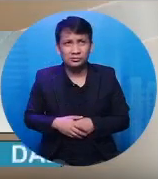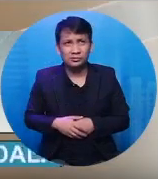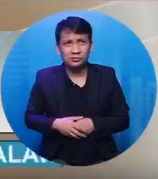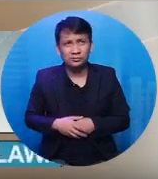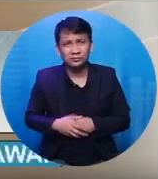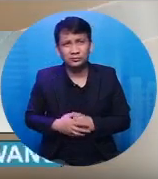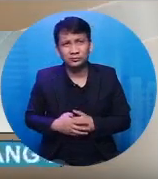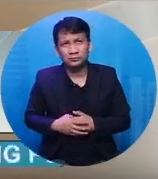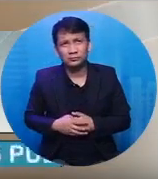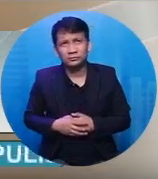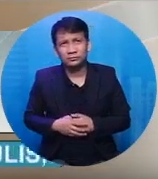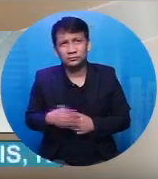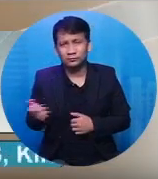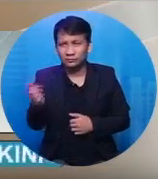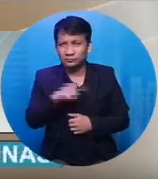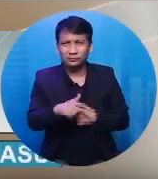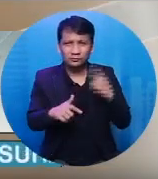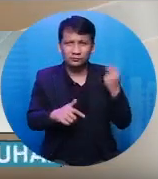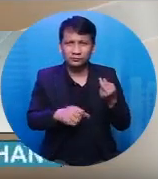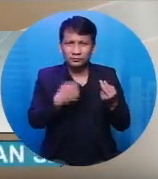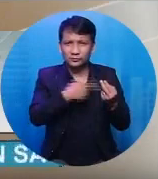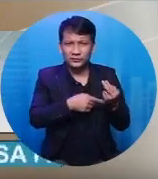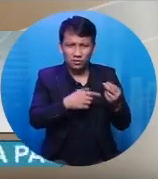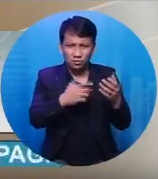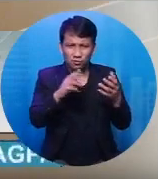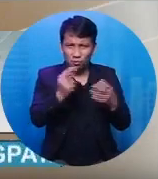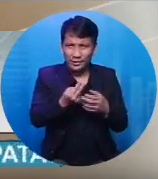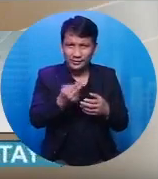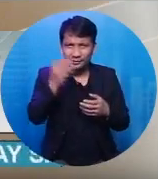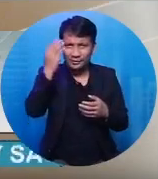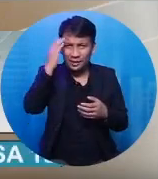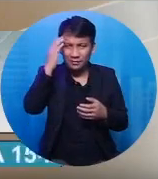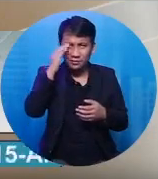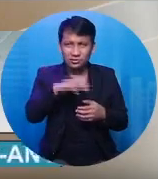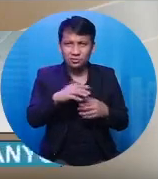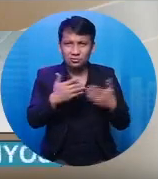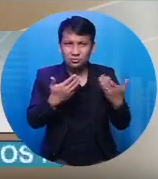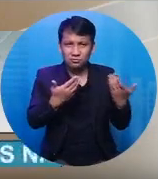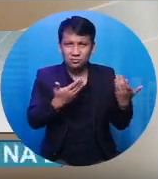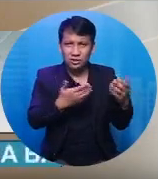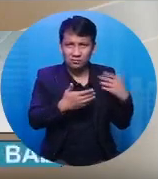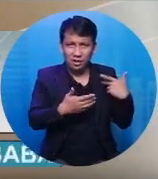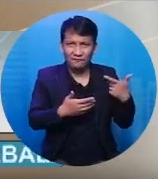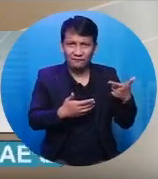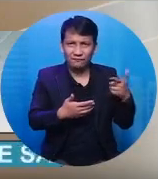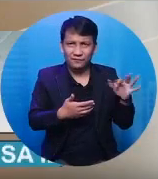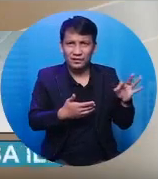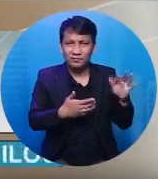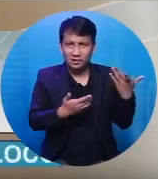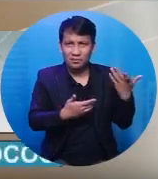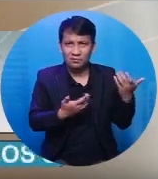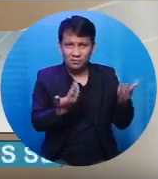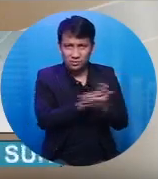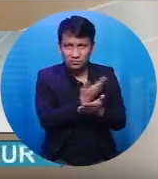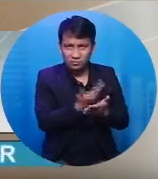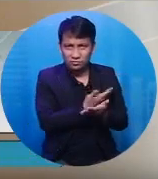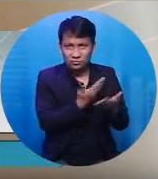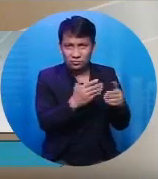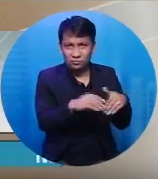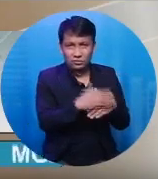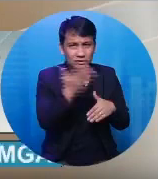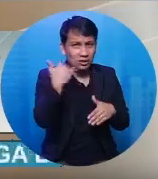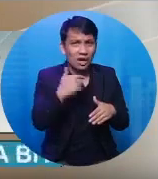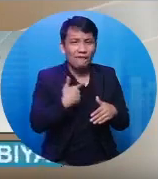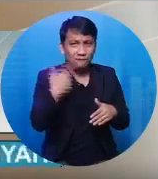Okay. So, kailan niyo po nalaman to na meron na palang kabit at may anak na itong si, ano, Mr. Alhambra? Ito lang pong